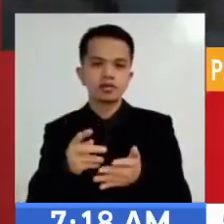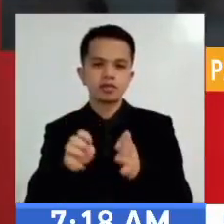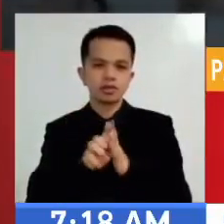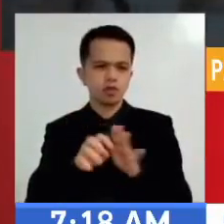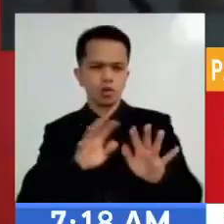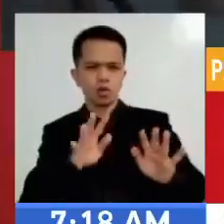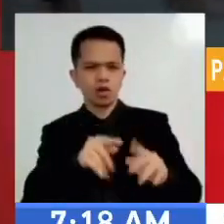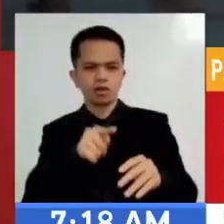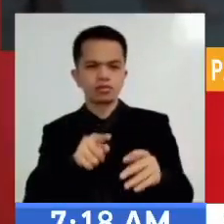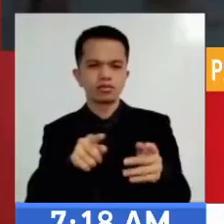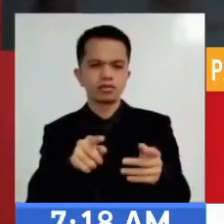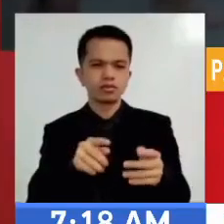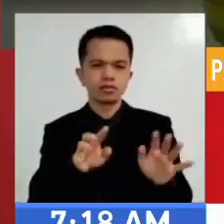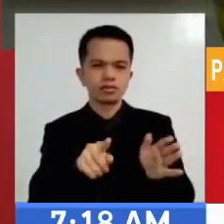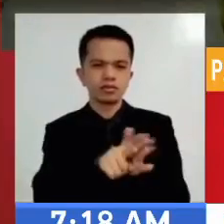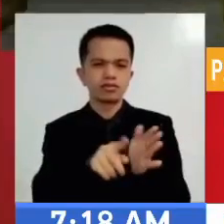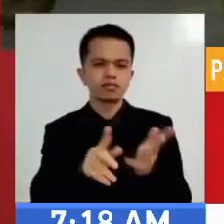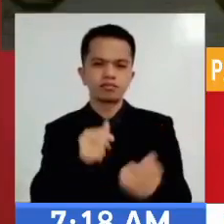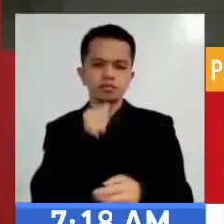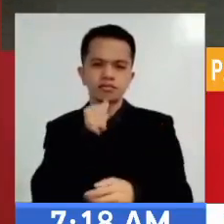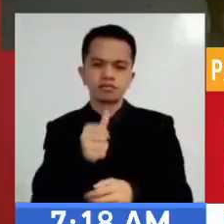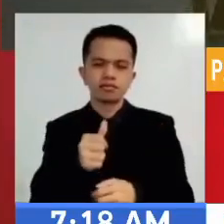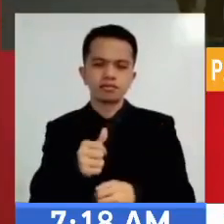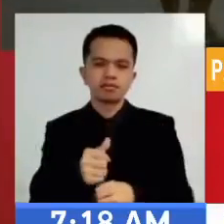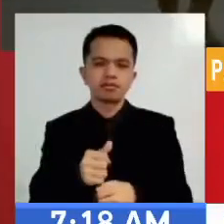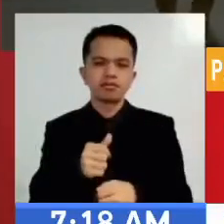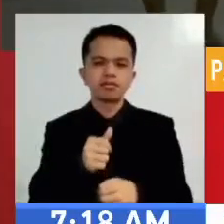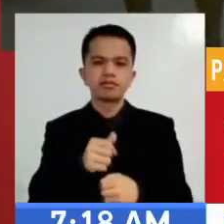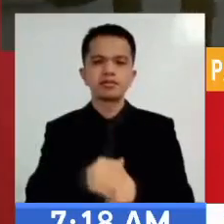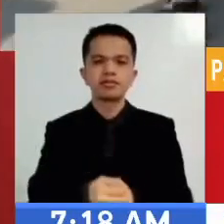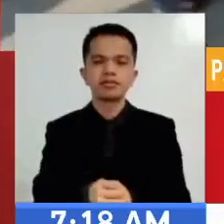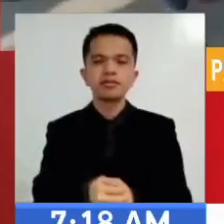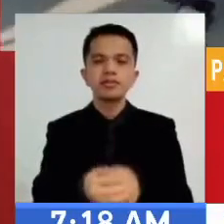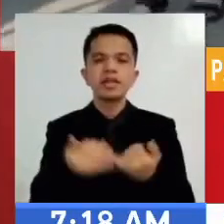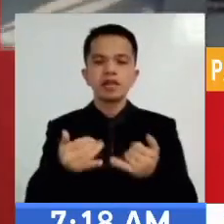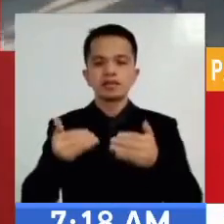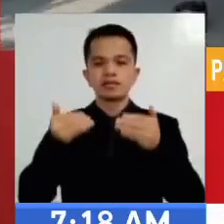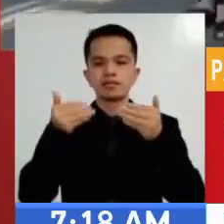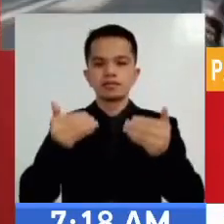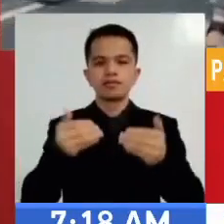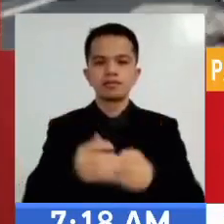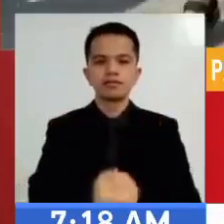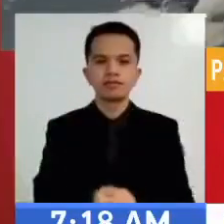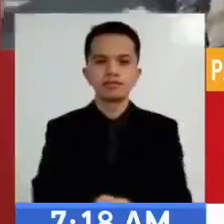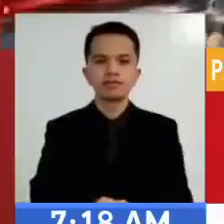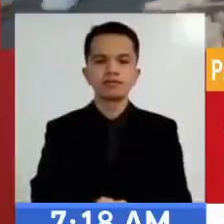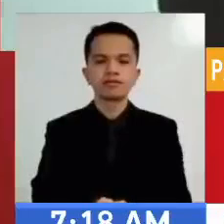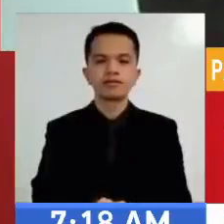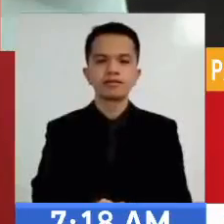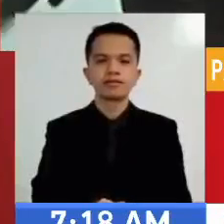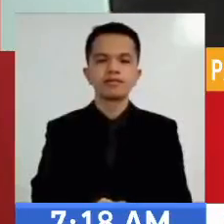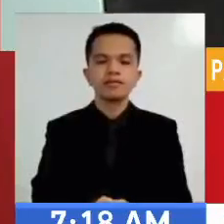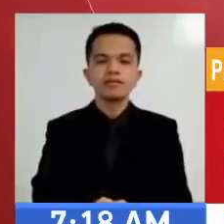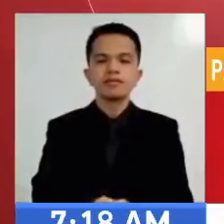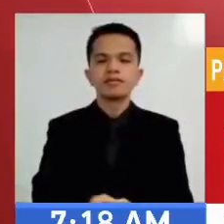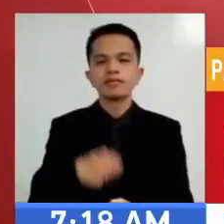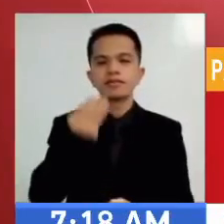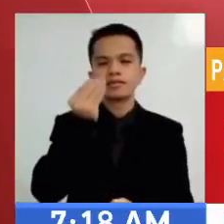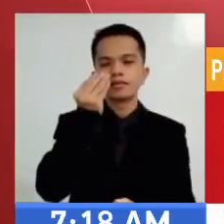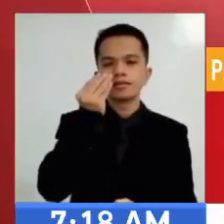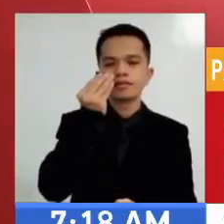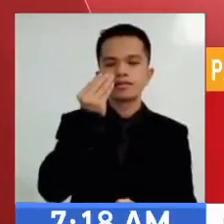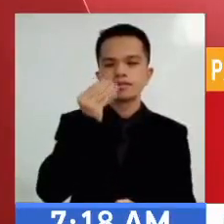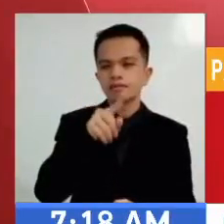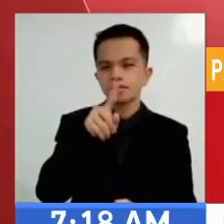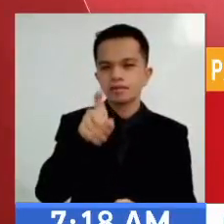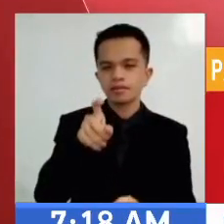mo. Hindi gagawin ng simbahan yan. Kaya tuloy-tuloy lang yan. Mm-hmm. Father, I understand